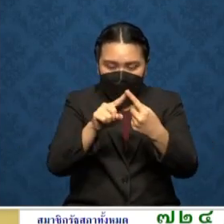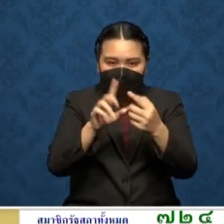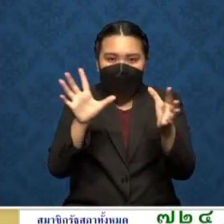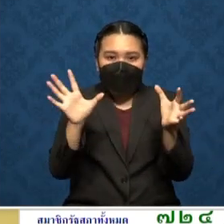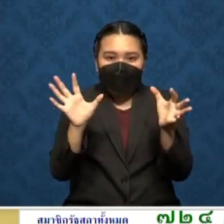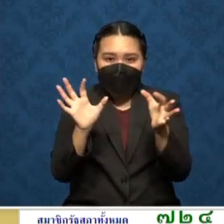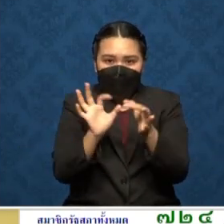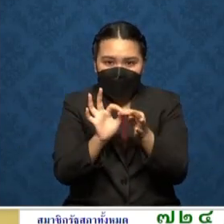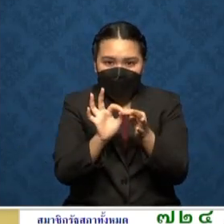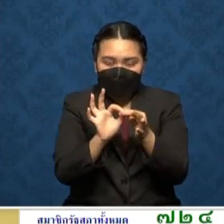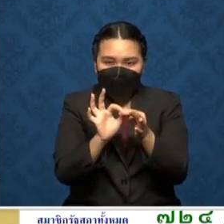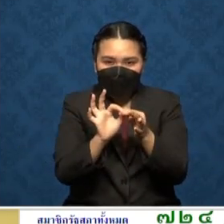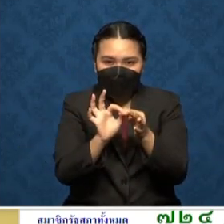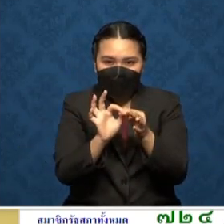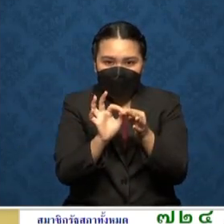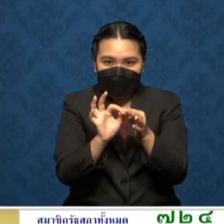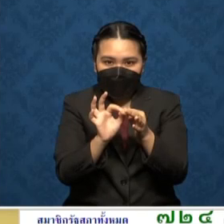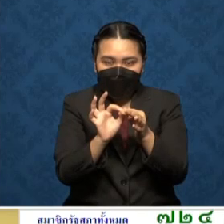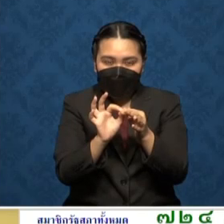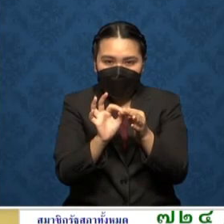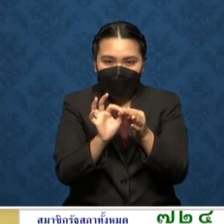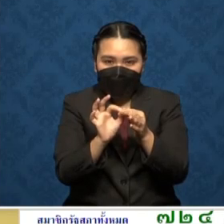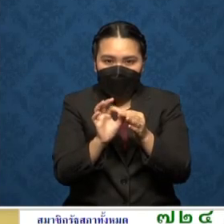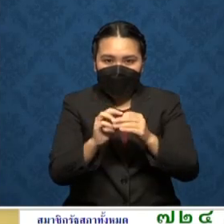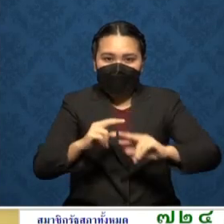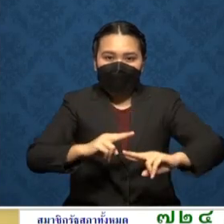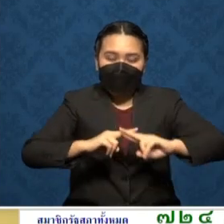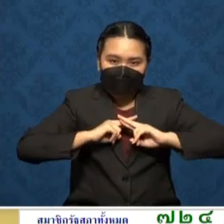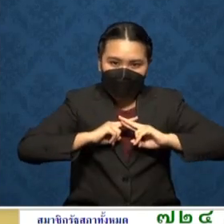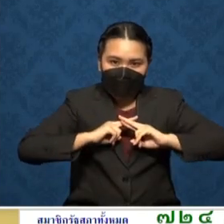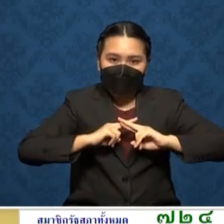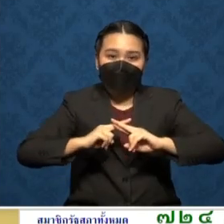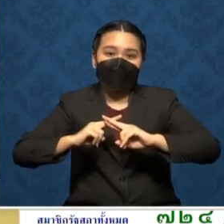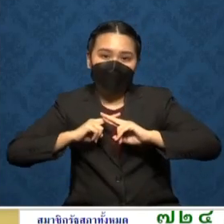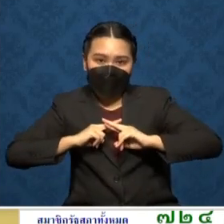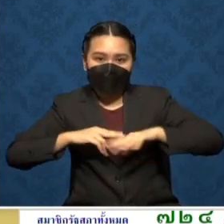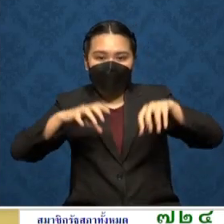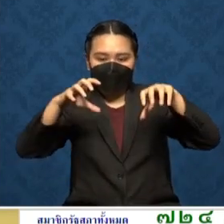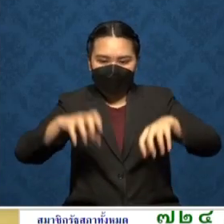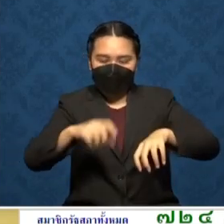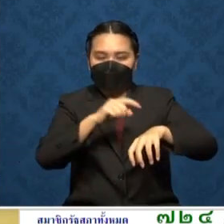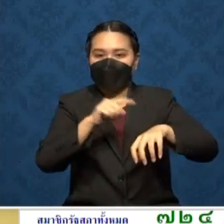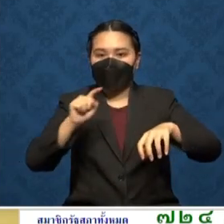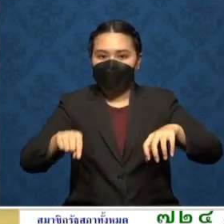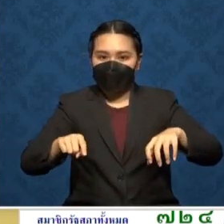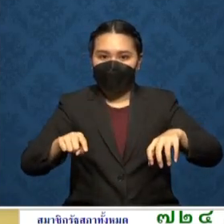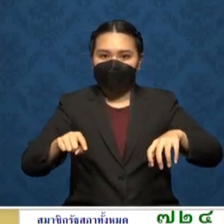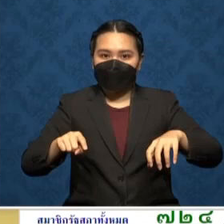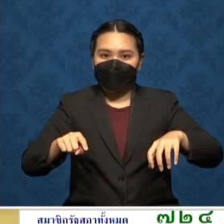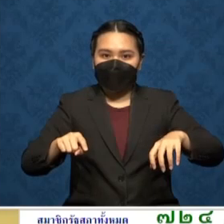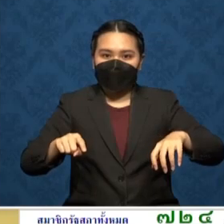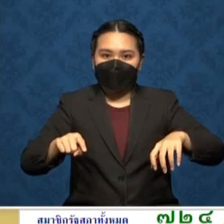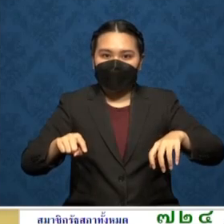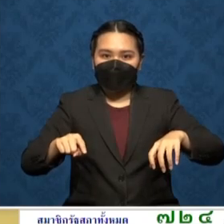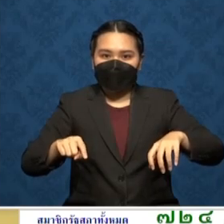ธ์หรือปฏิสัมพันธ์ระหว่างภาคเอกชนด้วยกันเป็นหลักมากกว่าอย่าง